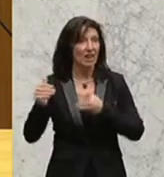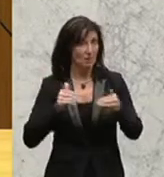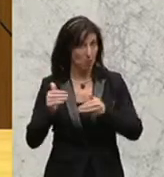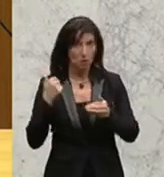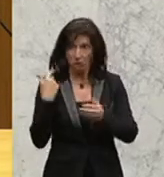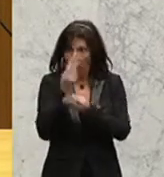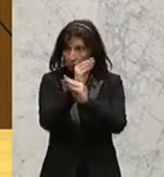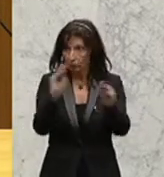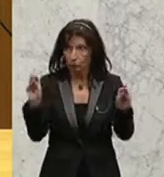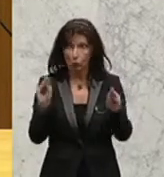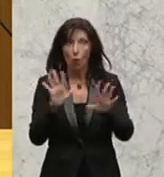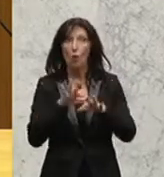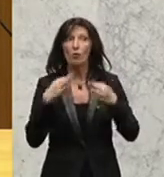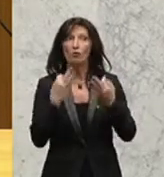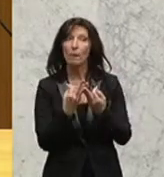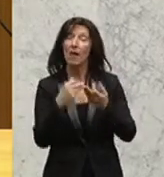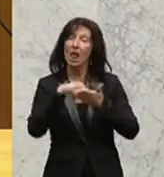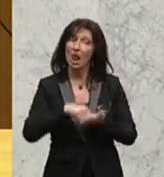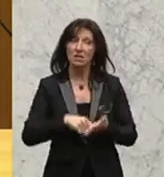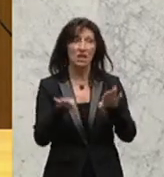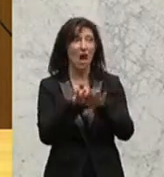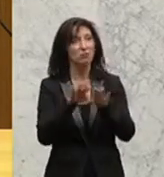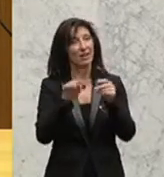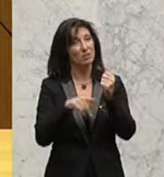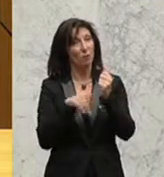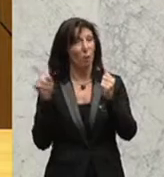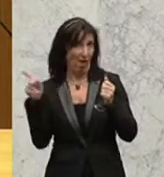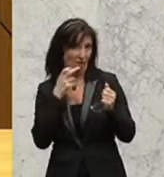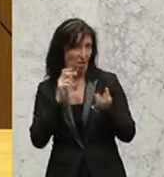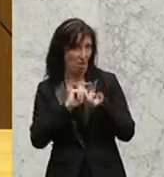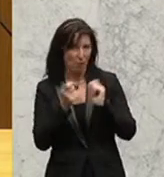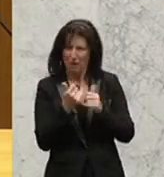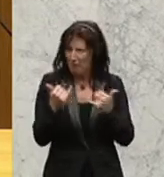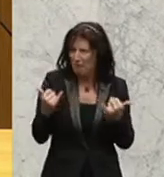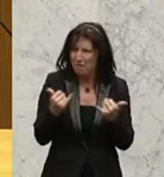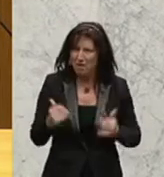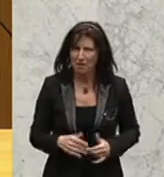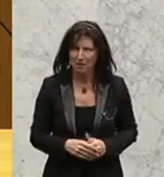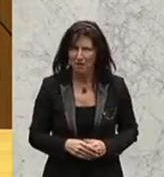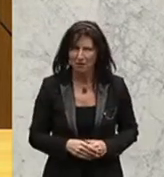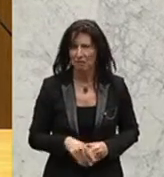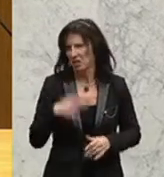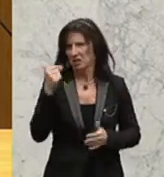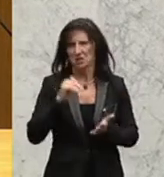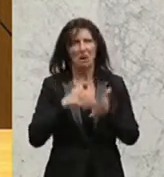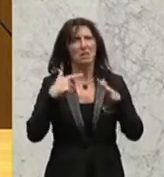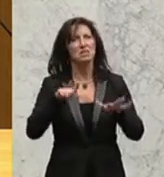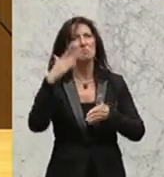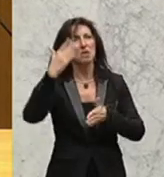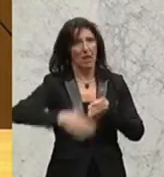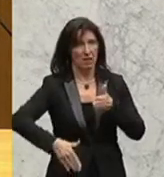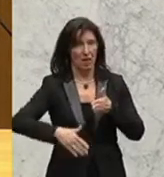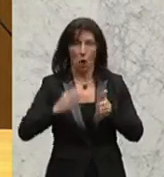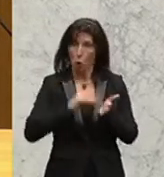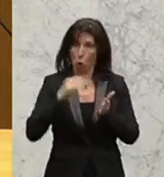angekündigt. Und er möchte beim Familienlastenausgleichsfonds was machen. Wie das gehen soll, wenn der Ende 2017 immer noch mit